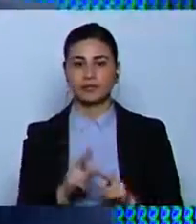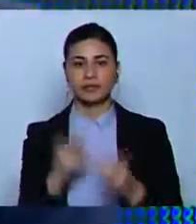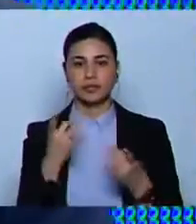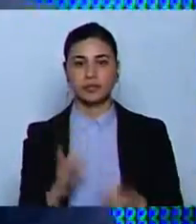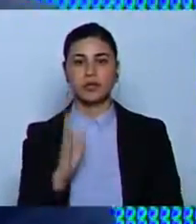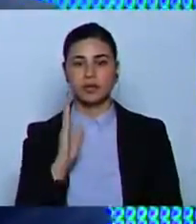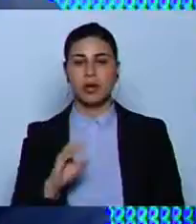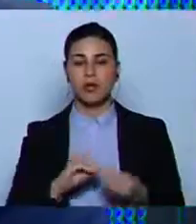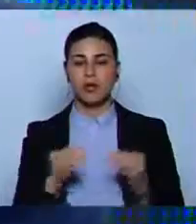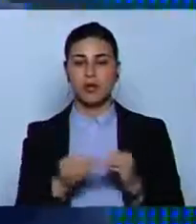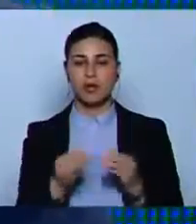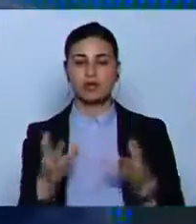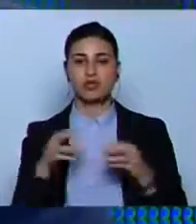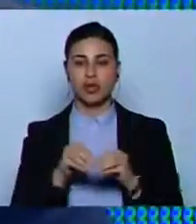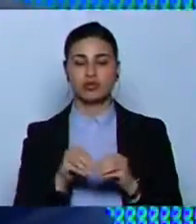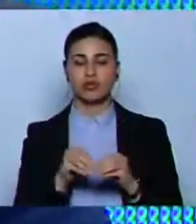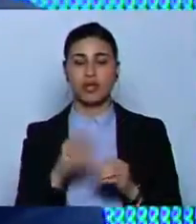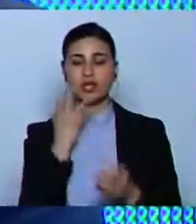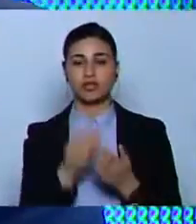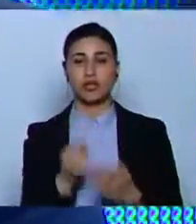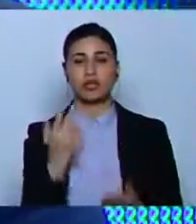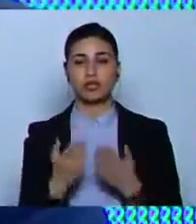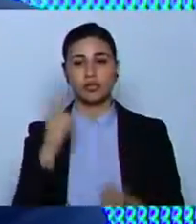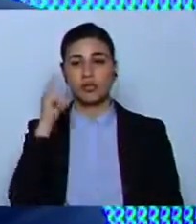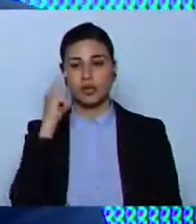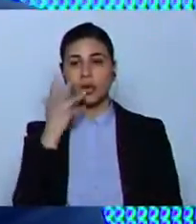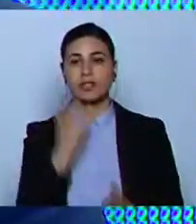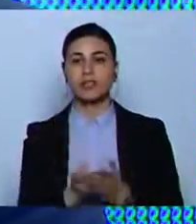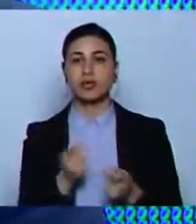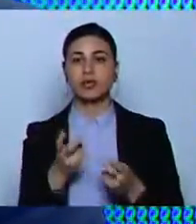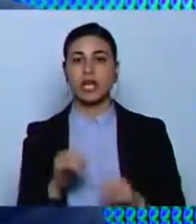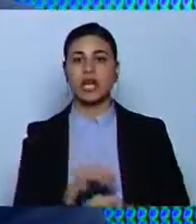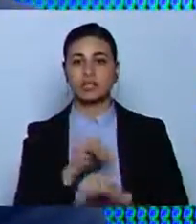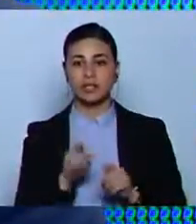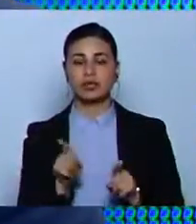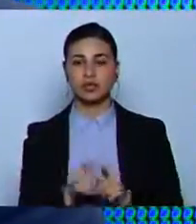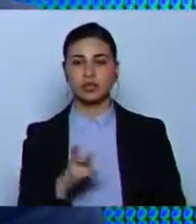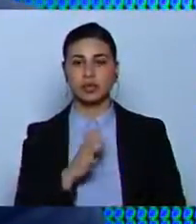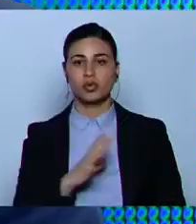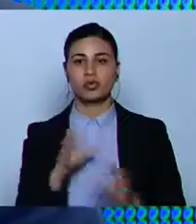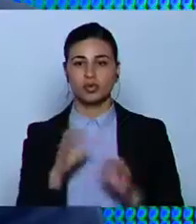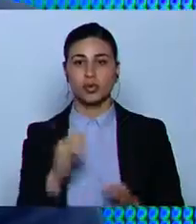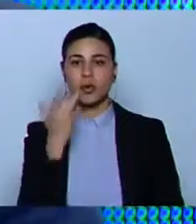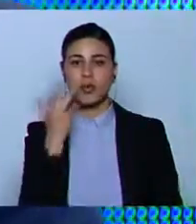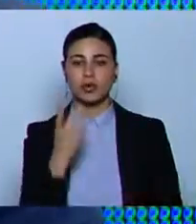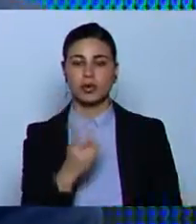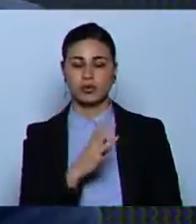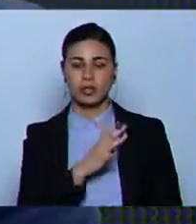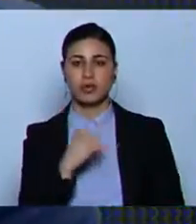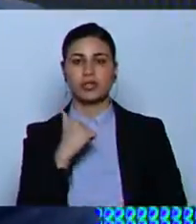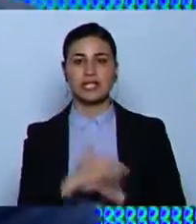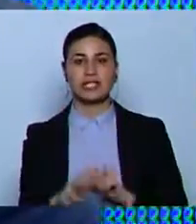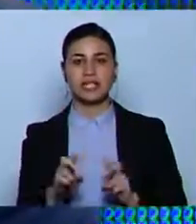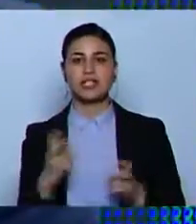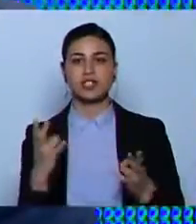ვფიქრობ, რომ პრობლემის შეფუთვა. ჩვენ თუ იმას ფიქრობთ, რომ თვითმმართველობა უნდა განვითარდეს, იმასაც უნდა ვიფიქროთ, რომ სწორი ფისკალური პოლიტიკა ქონდეს,